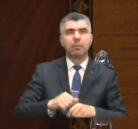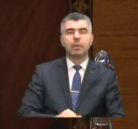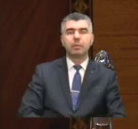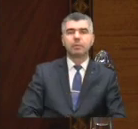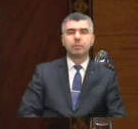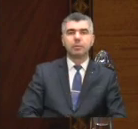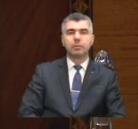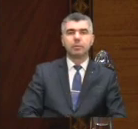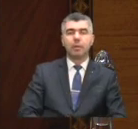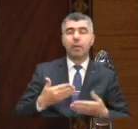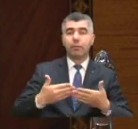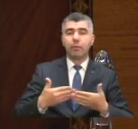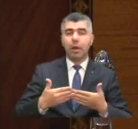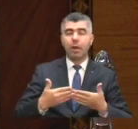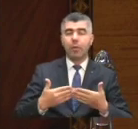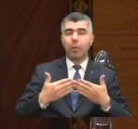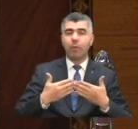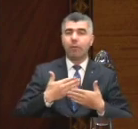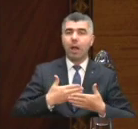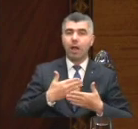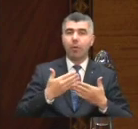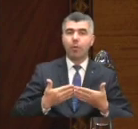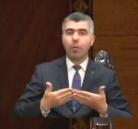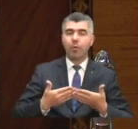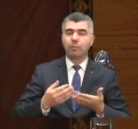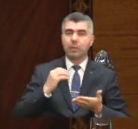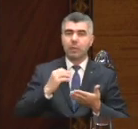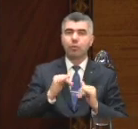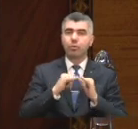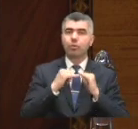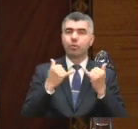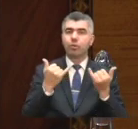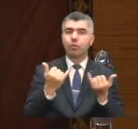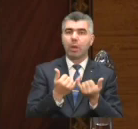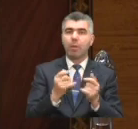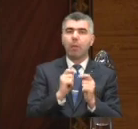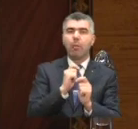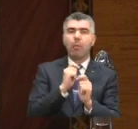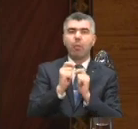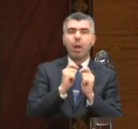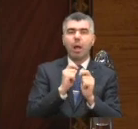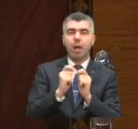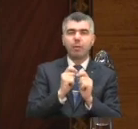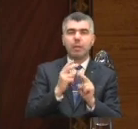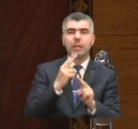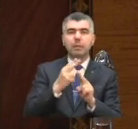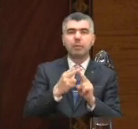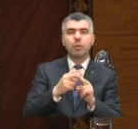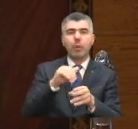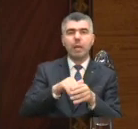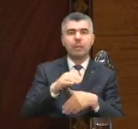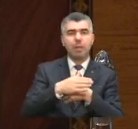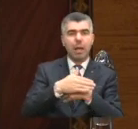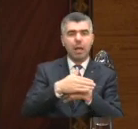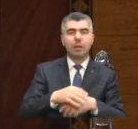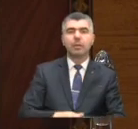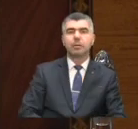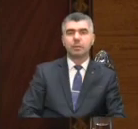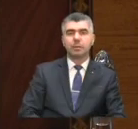يطيب لي ان اتناول كلمه اليوم امامكم في الجزء العامه لمناقشه باسم فاطمه الاحرار